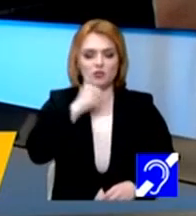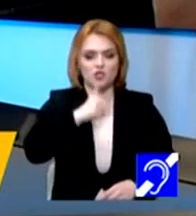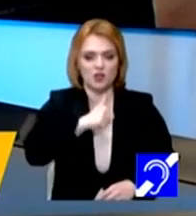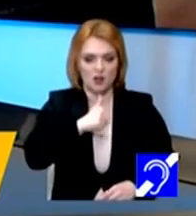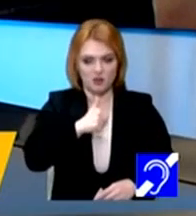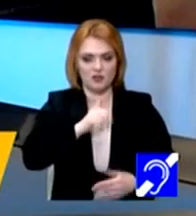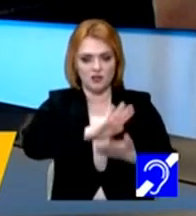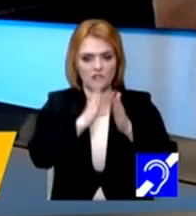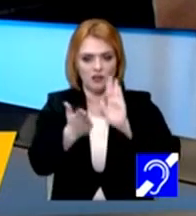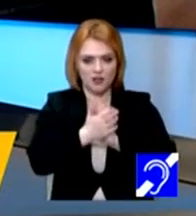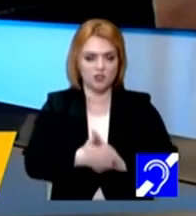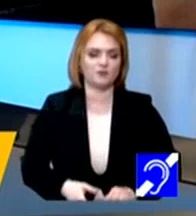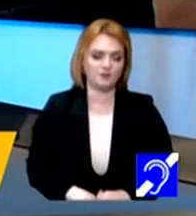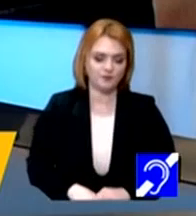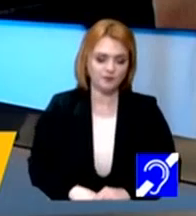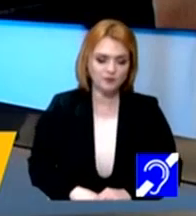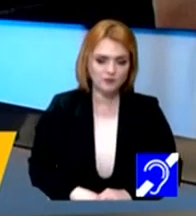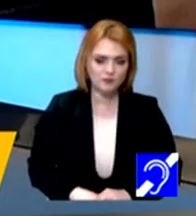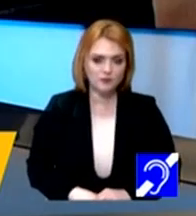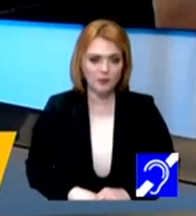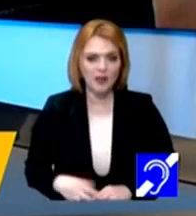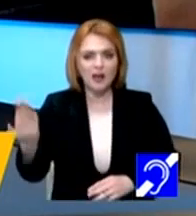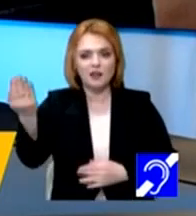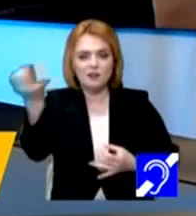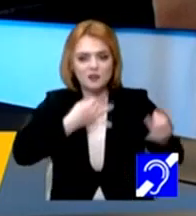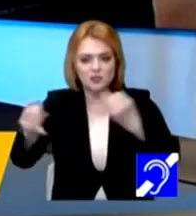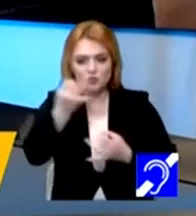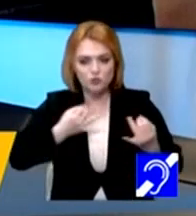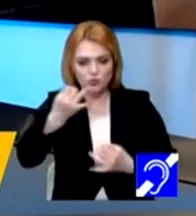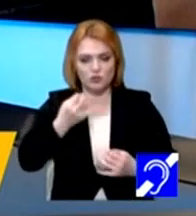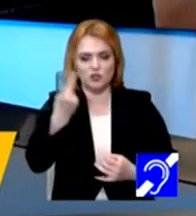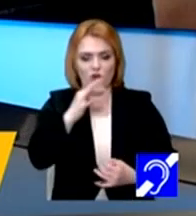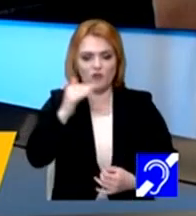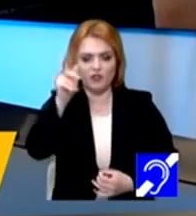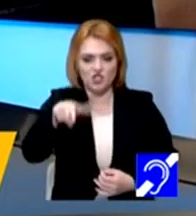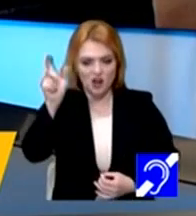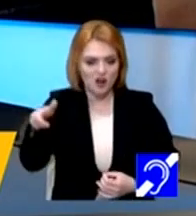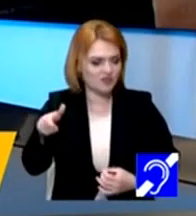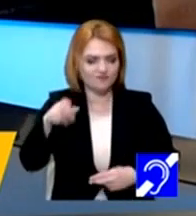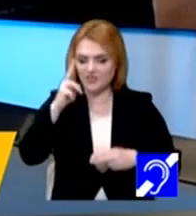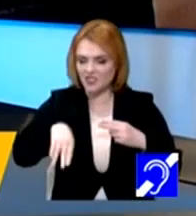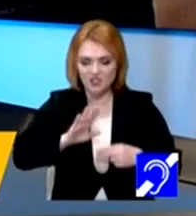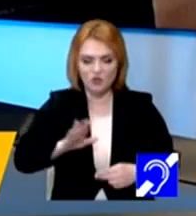de la începutul războiului ruso-ucrainean. Discuțiile dintre cei doi oficiali nu s-au încheiat și cu o